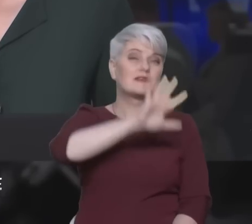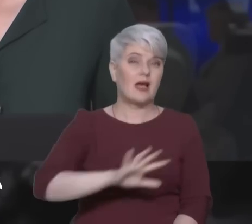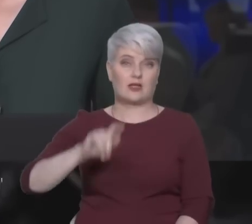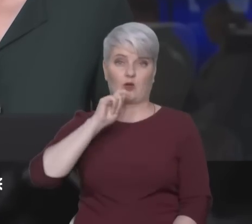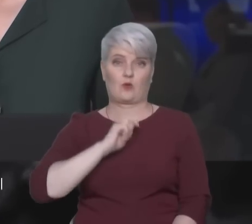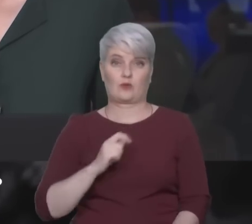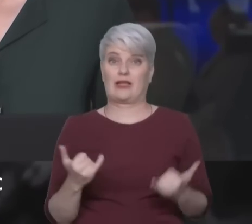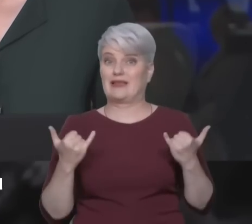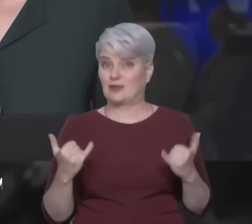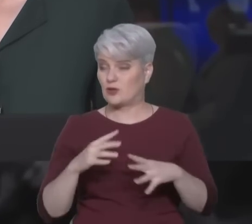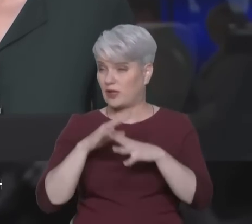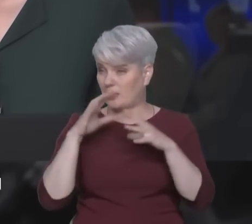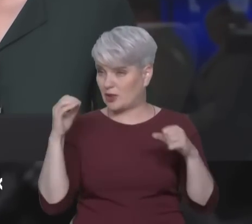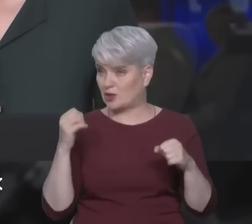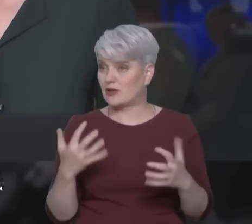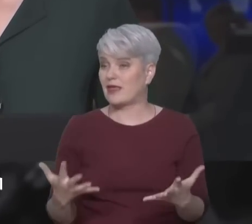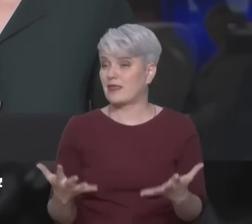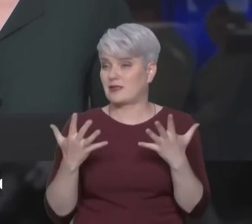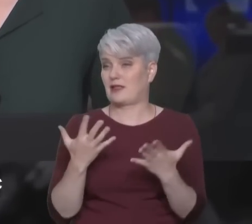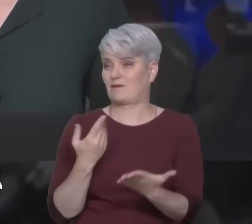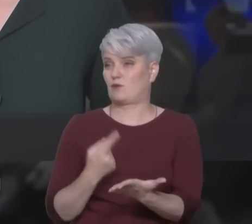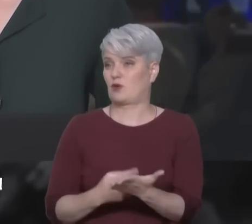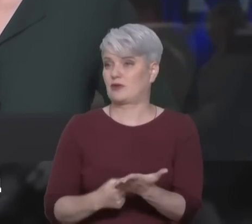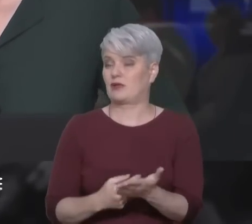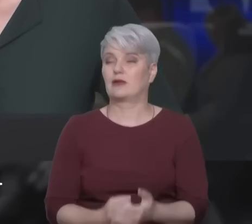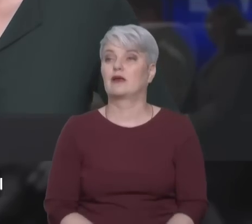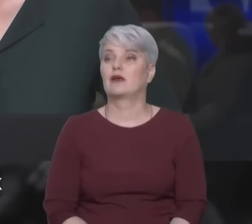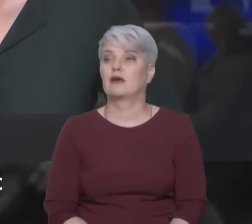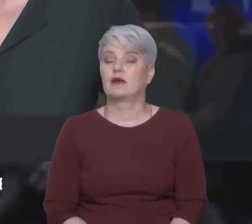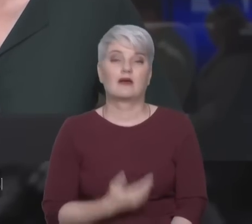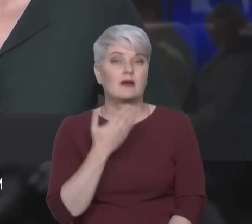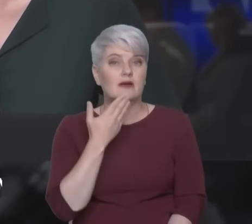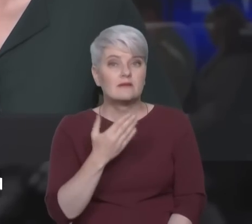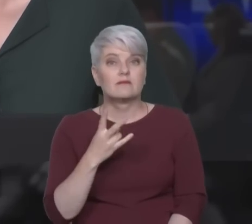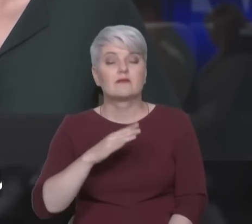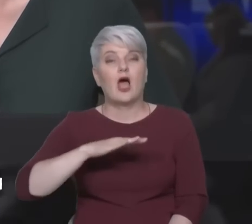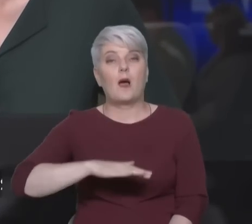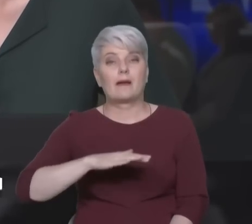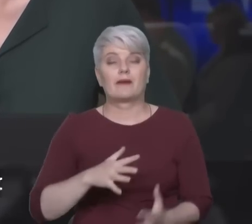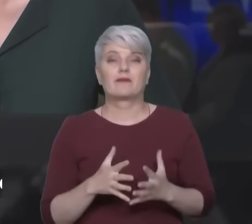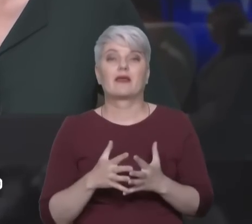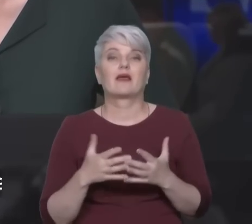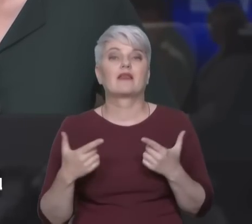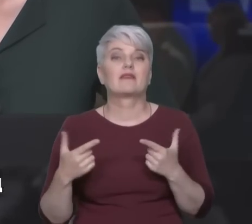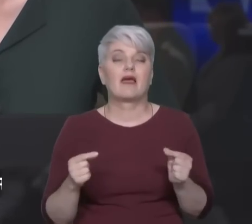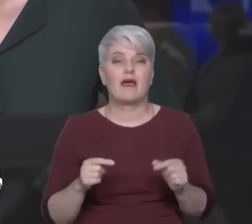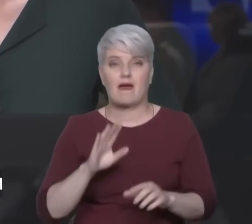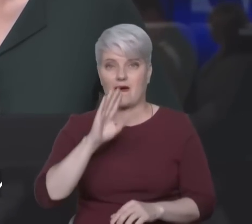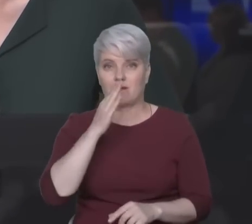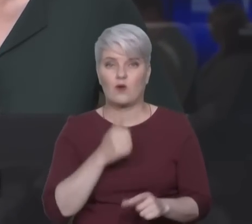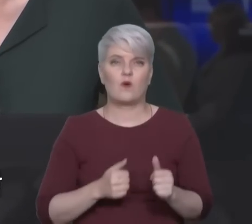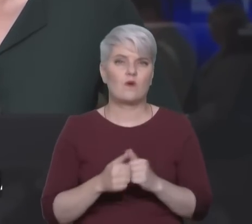ніч це дуже яскраво продемонструвала. Пані Наталю, на півдні де ворог діє найагресивніше, або може